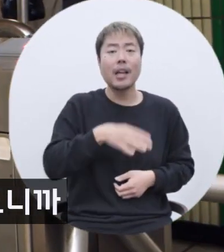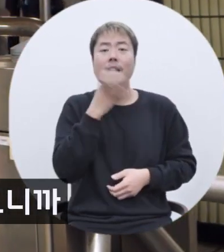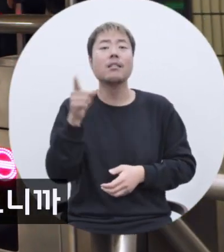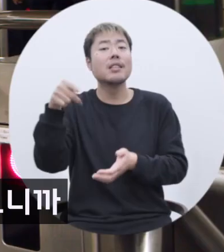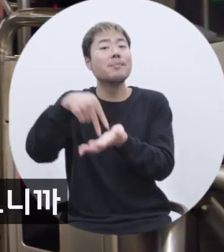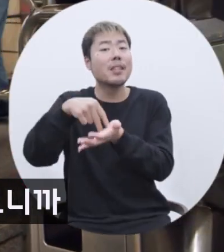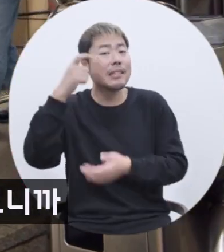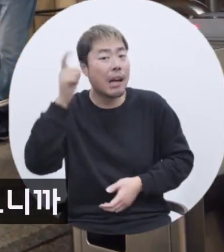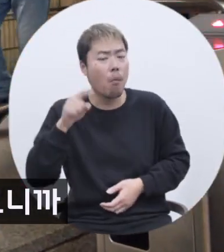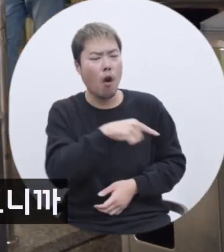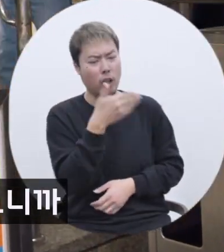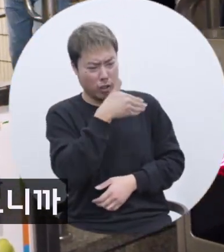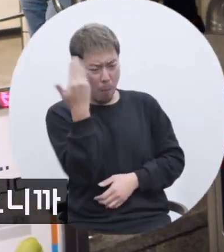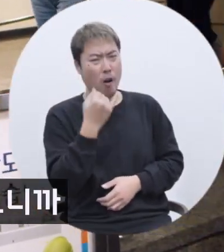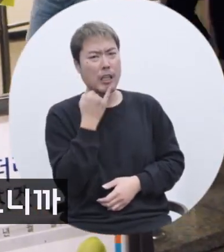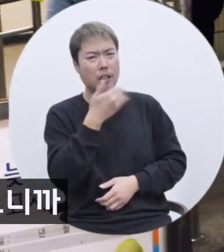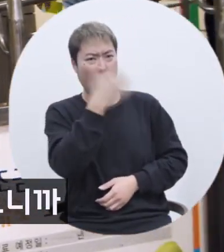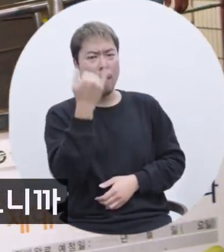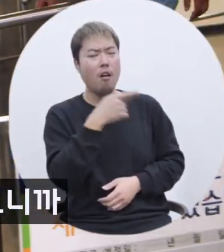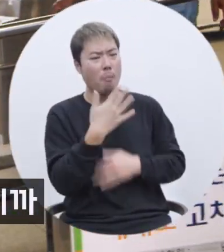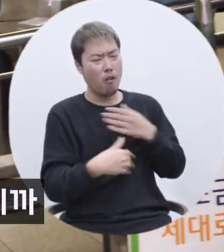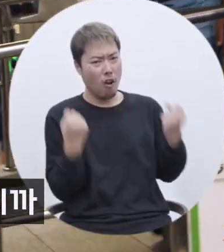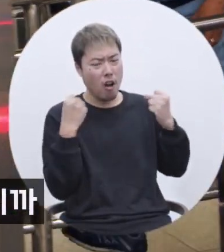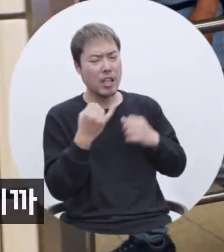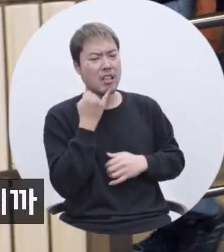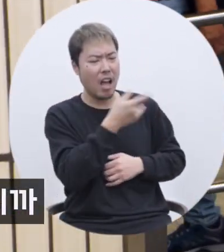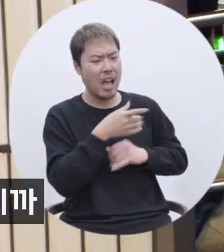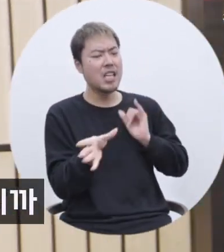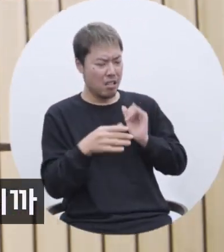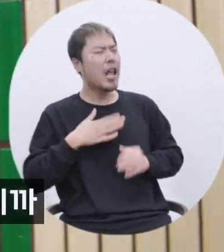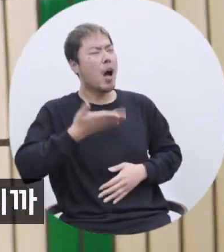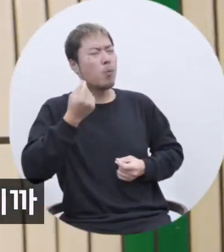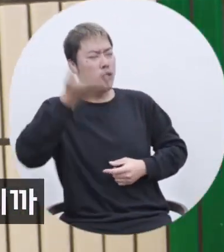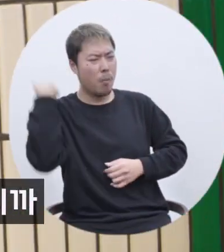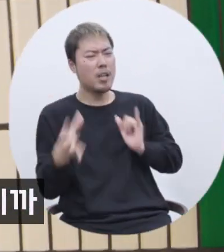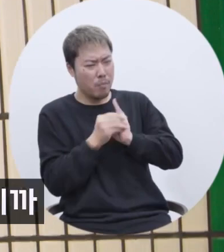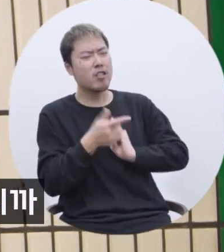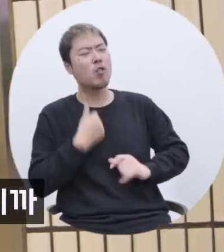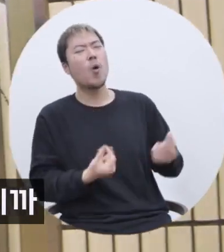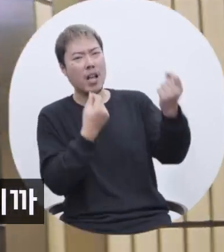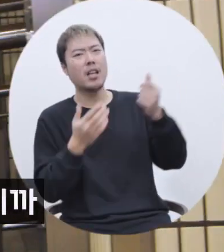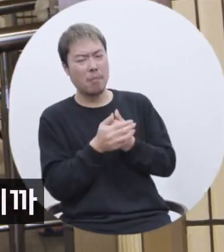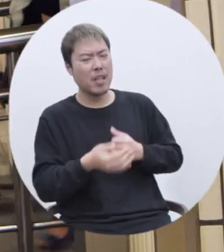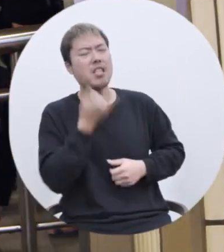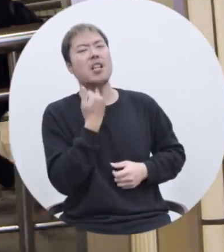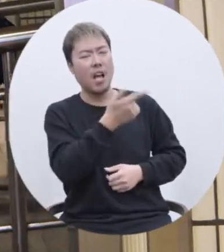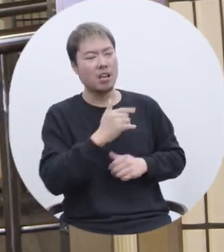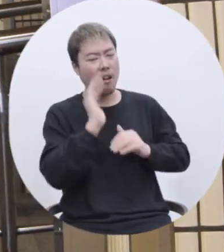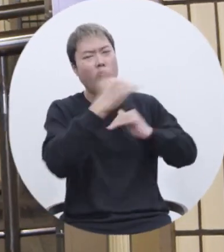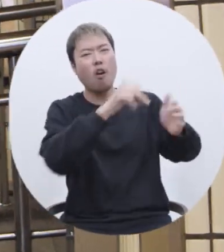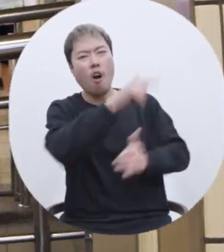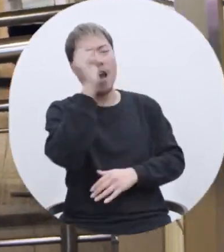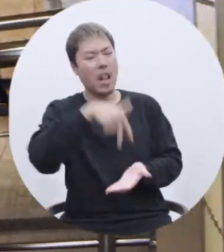인식이 어르신들은 어리니까, 젊으니까, 건강하니까, 임신한 건 나도 젊었을 때 임신해봤으니까 그냥